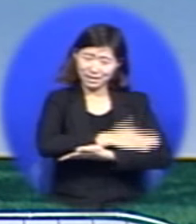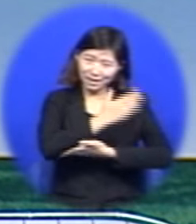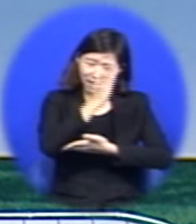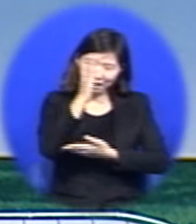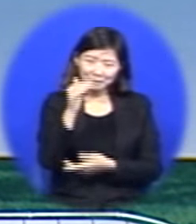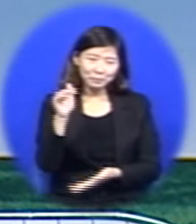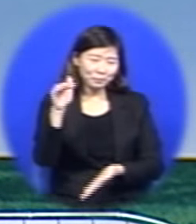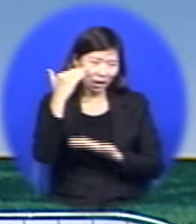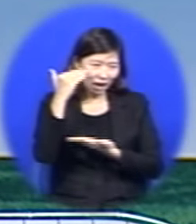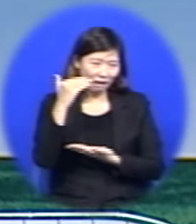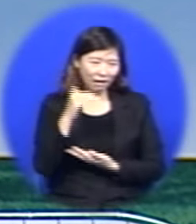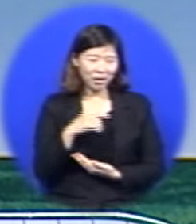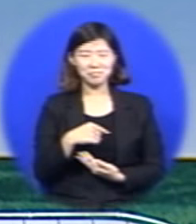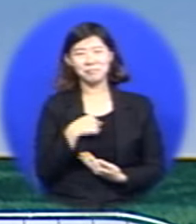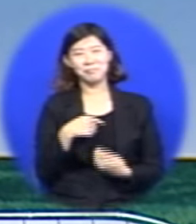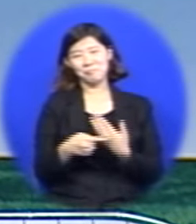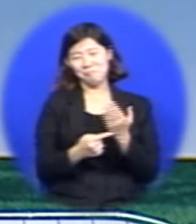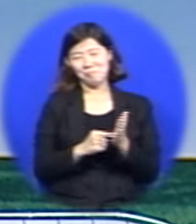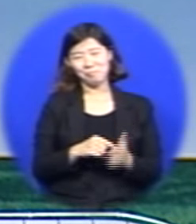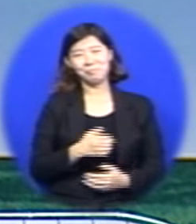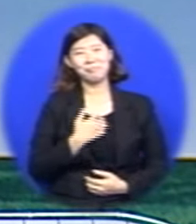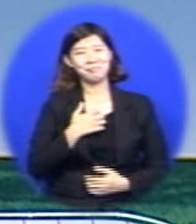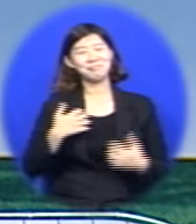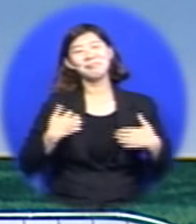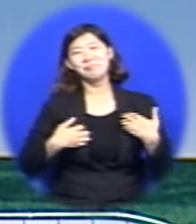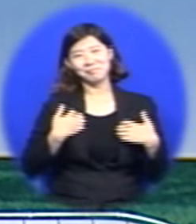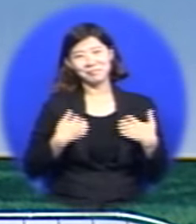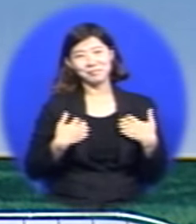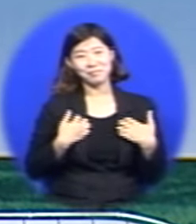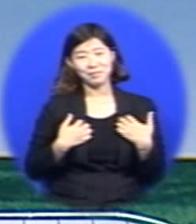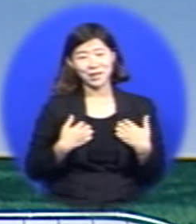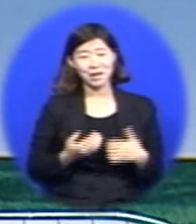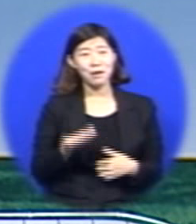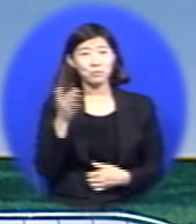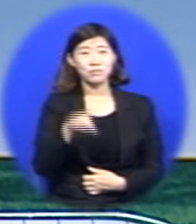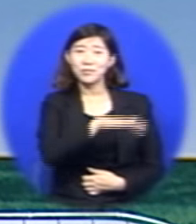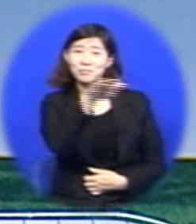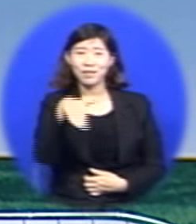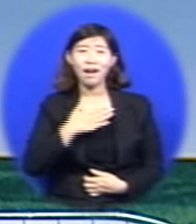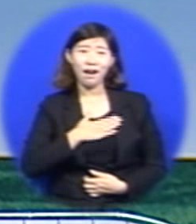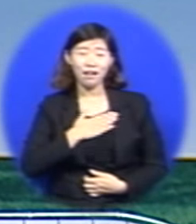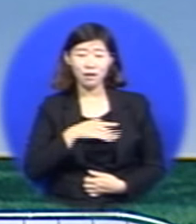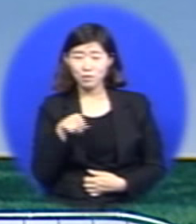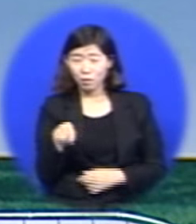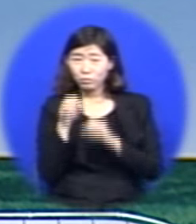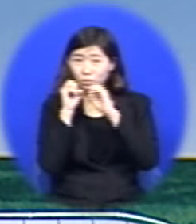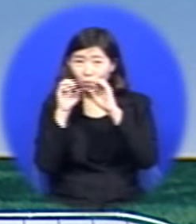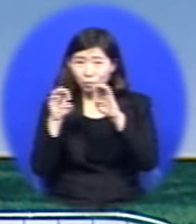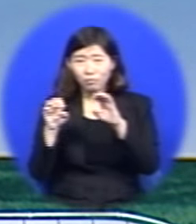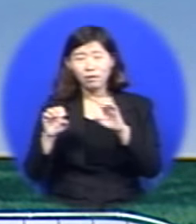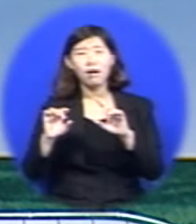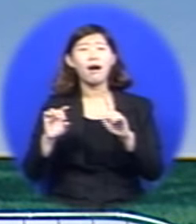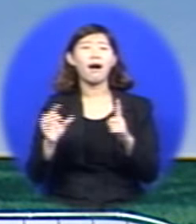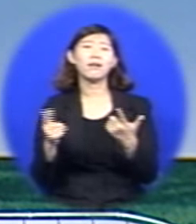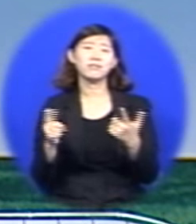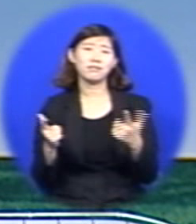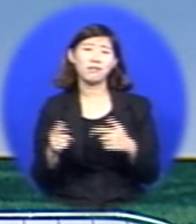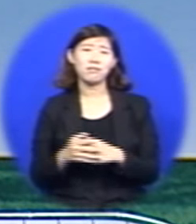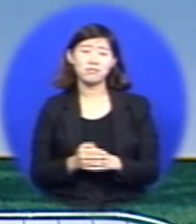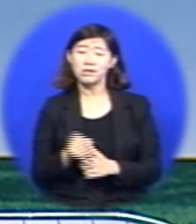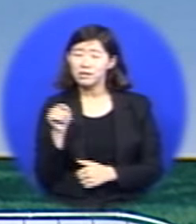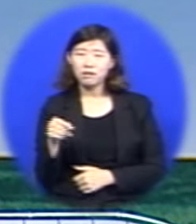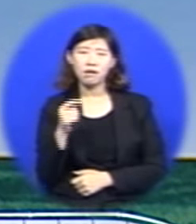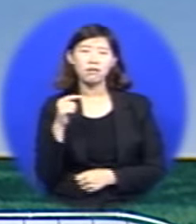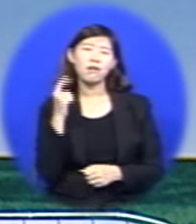근데 누구나 다 알지요. 이렇게 해서 전도되는 건 아니라는 이건 완전히 거짓